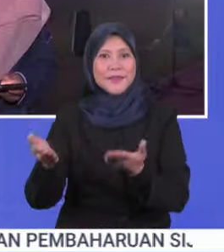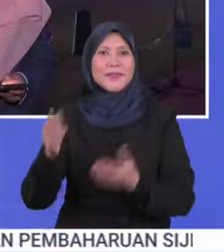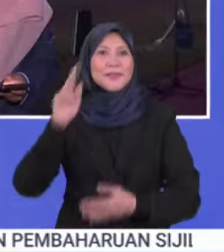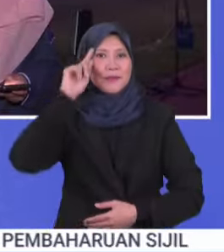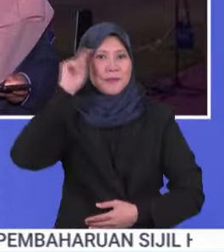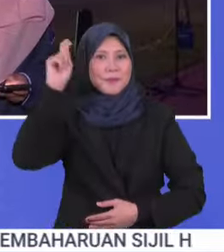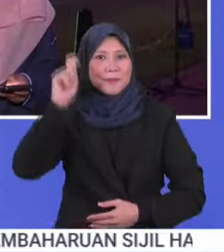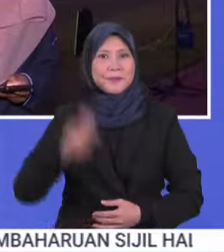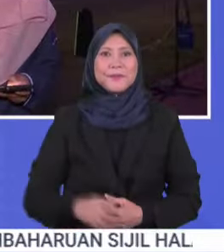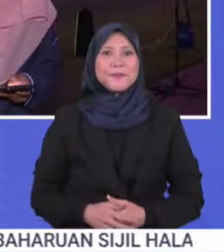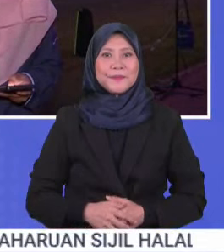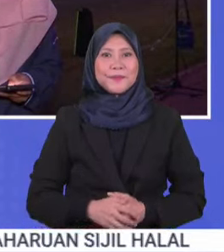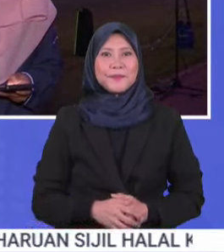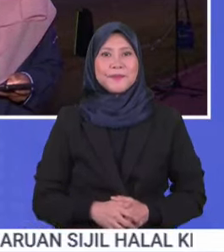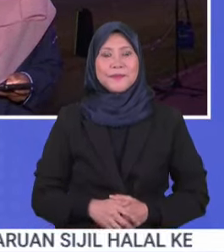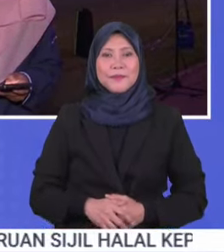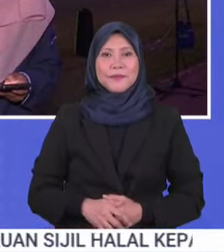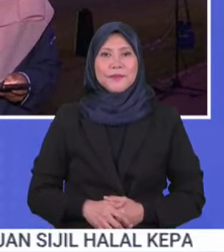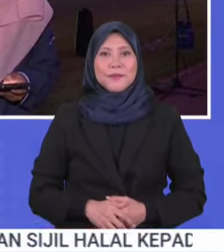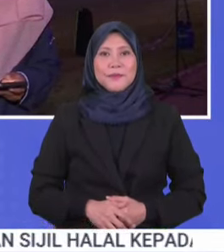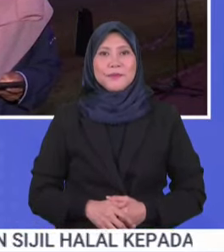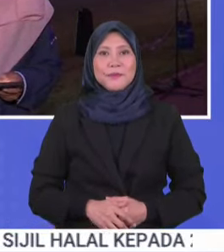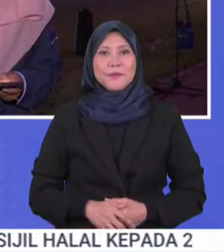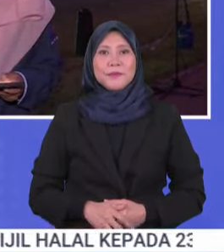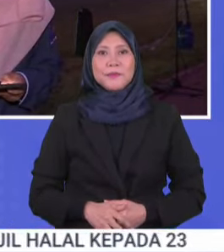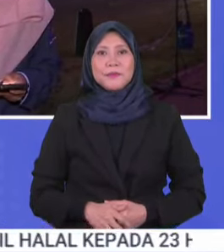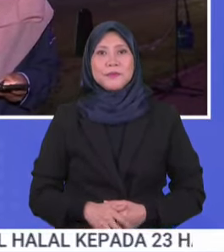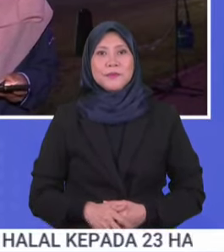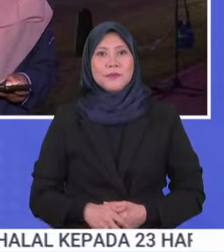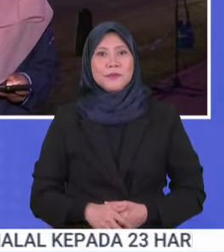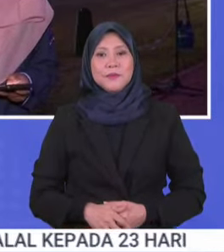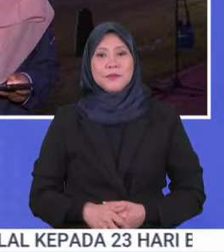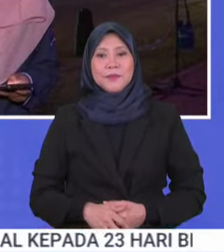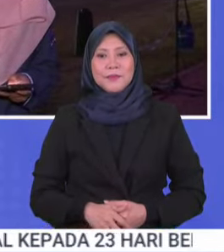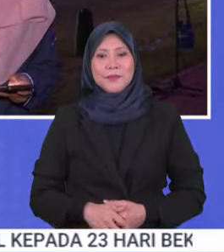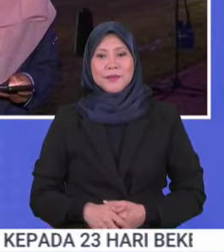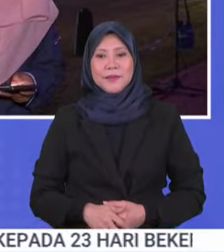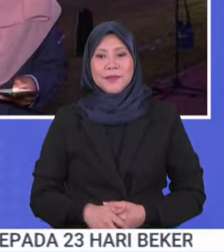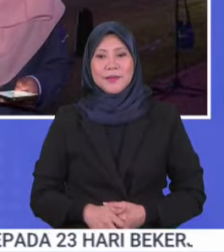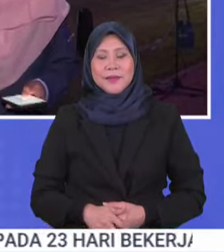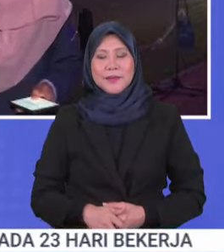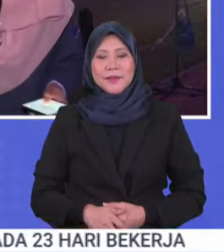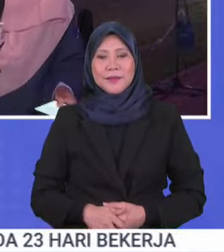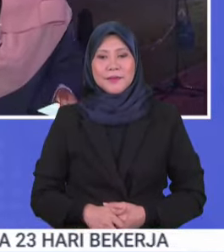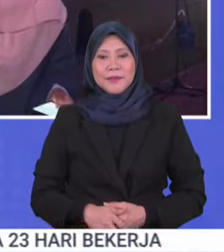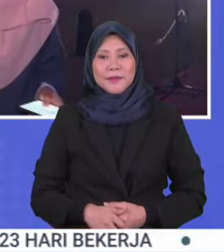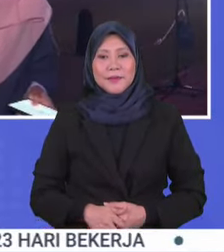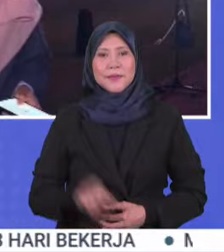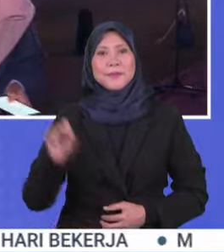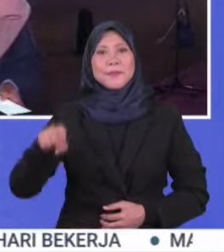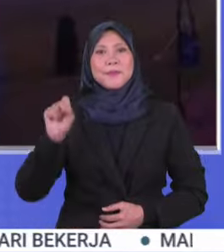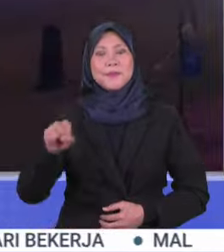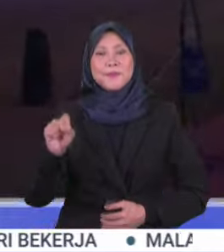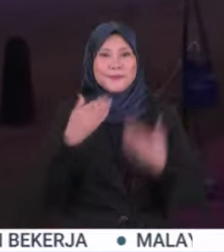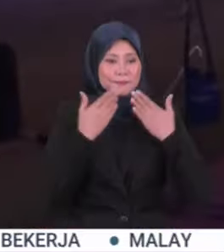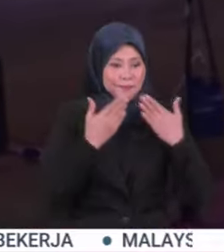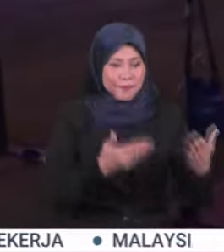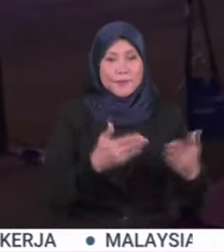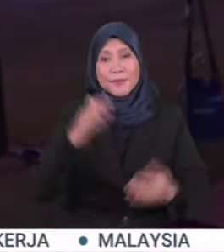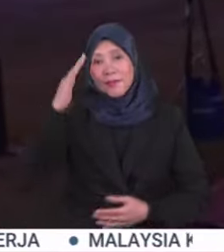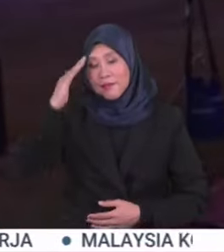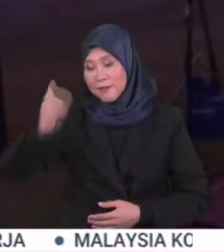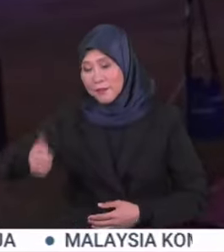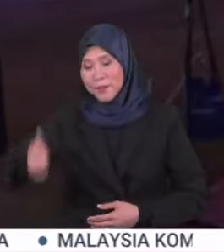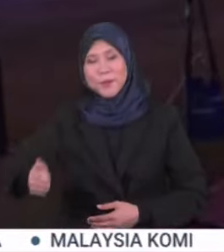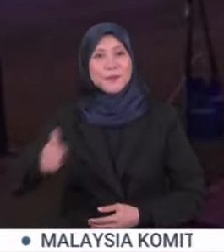Kuala Terengganu. Ya, Otok Otman, terima kasih.